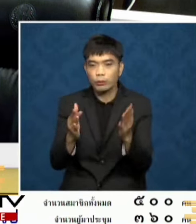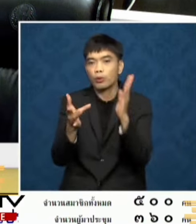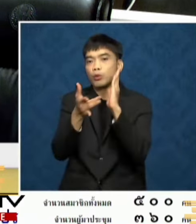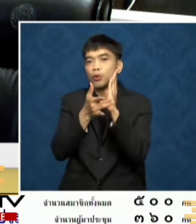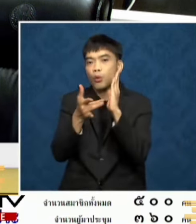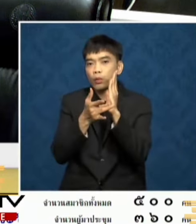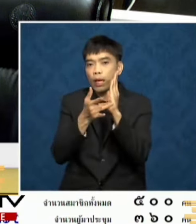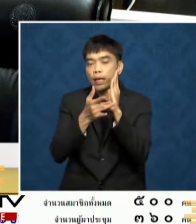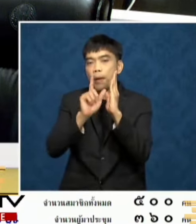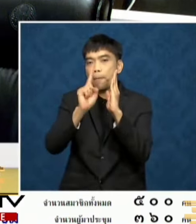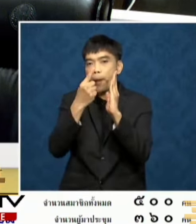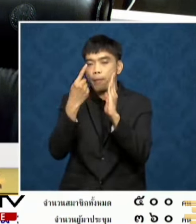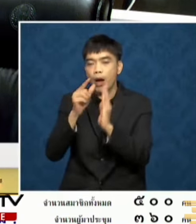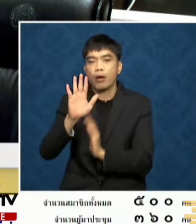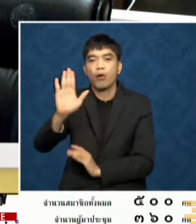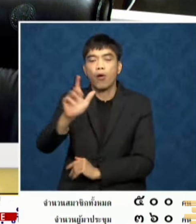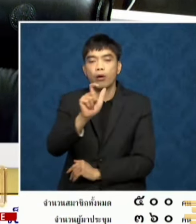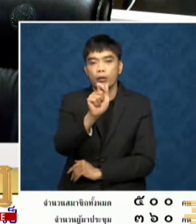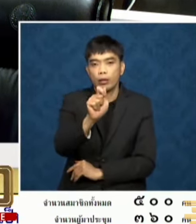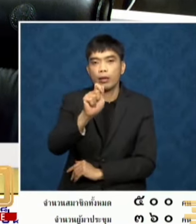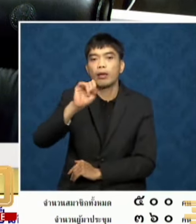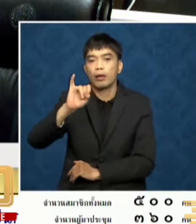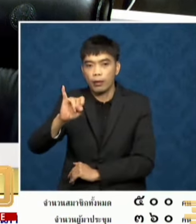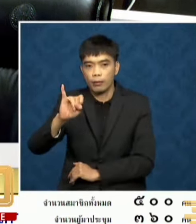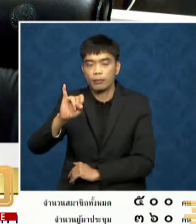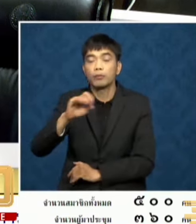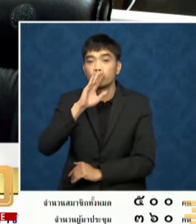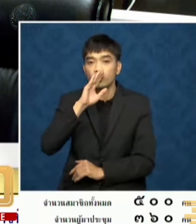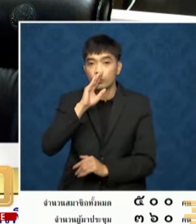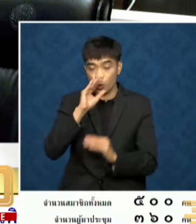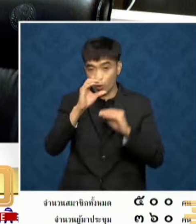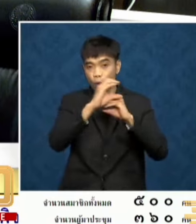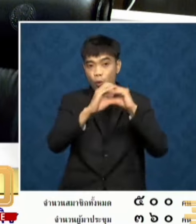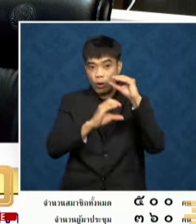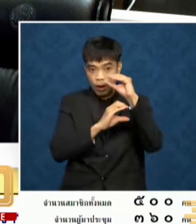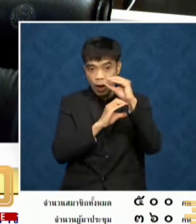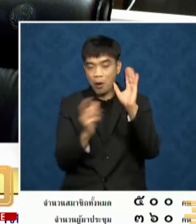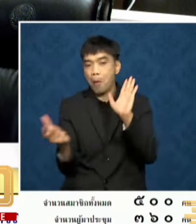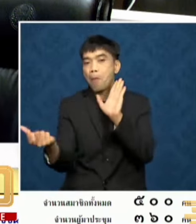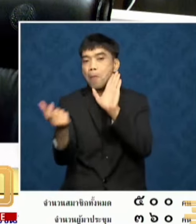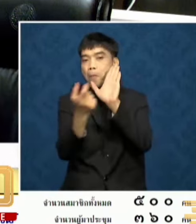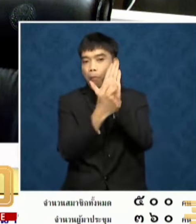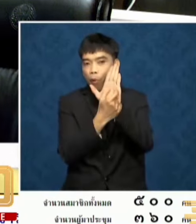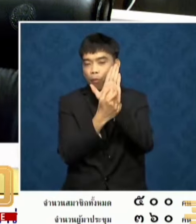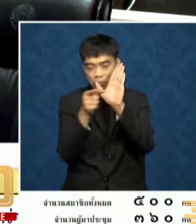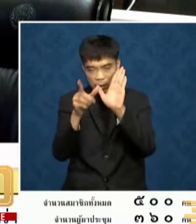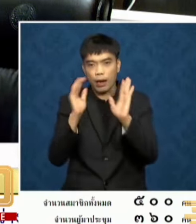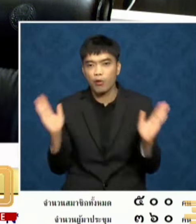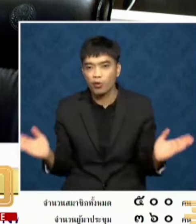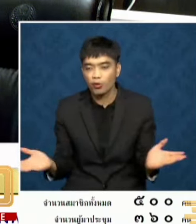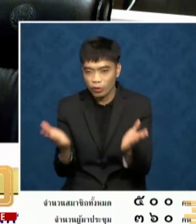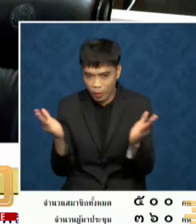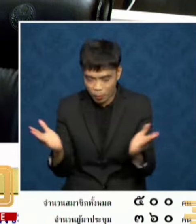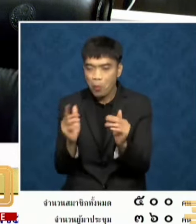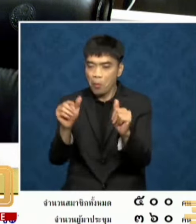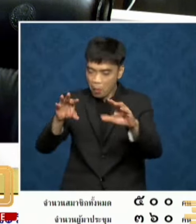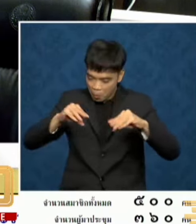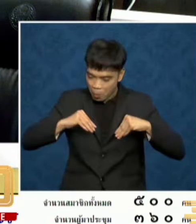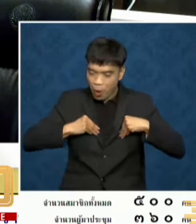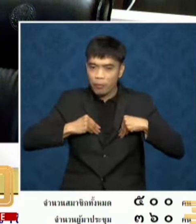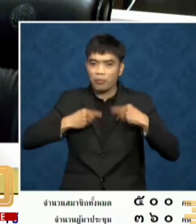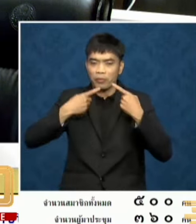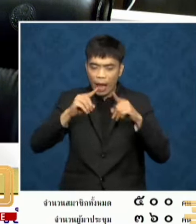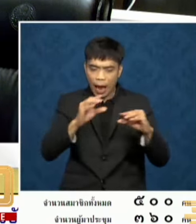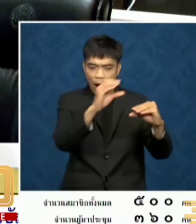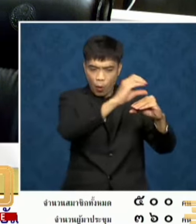ยถ้ามีโครงการแบบนี้ตั้งขึ้นมาอยู่ในเอ็ดด้าเนี่ยครับผมคิดว่าพวกเราพร้อมสนับสนุนแต่โครงการที่ผิด